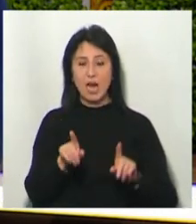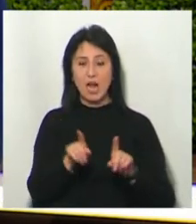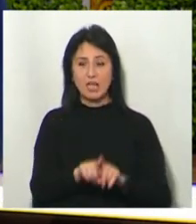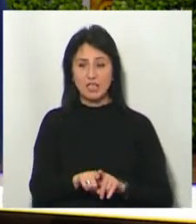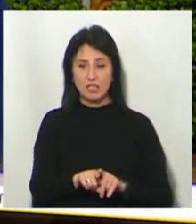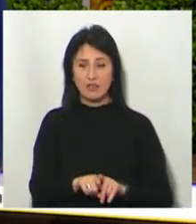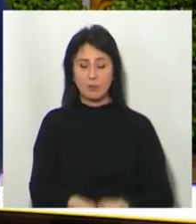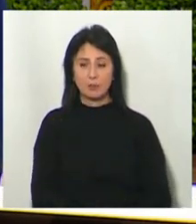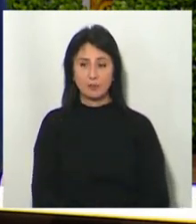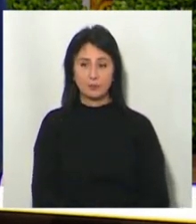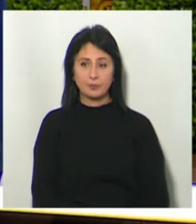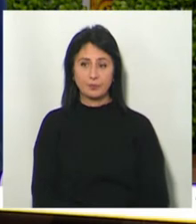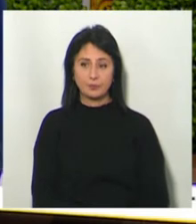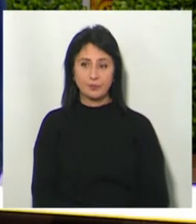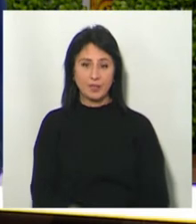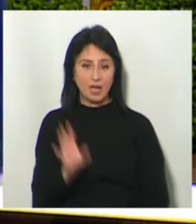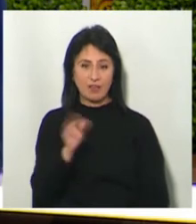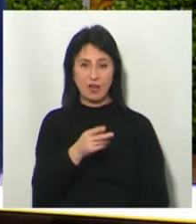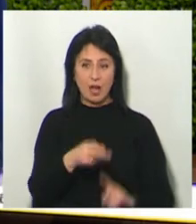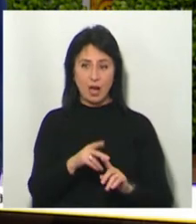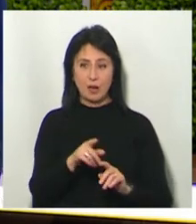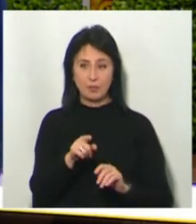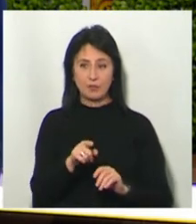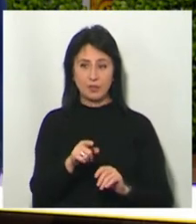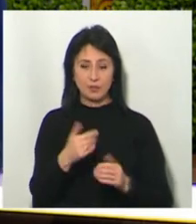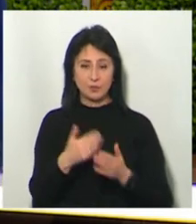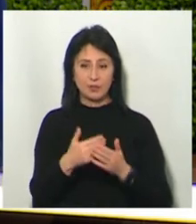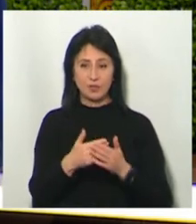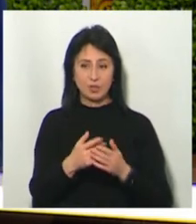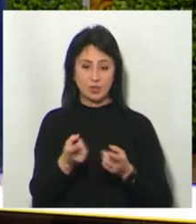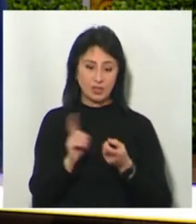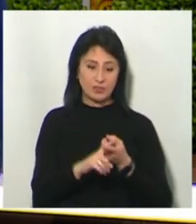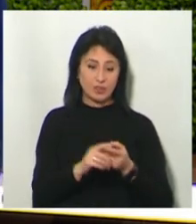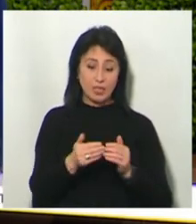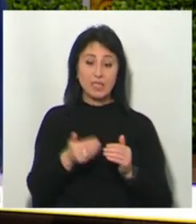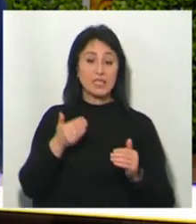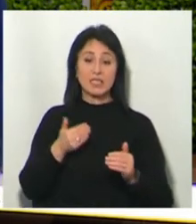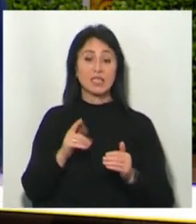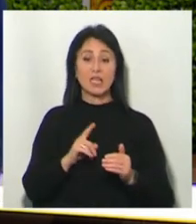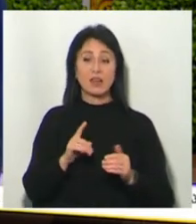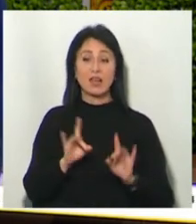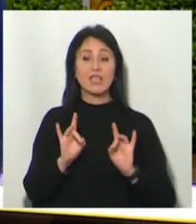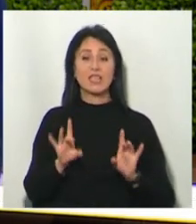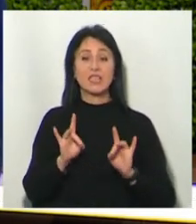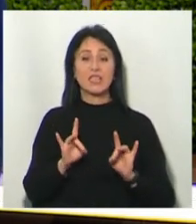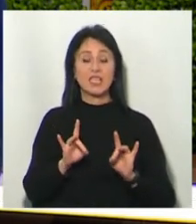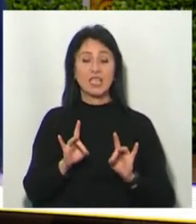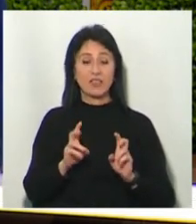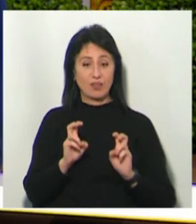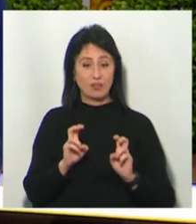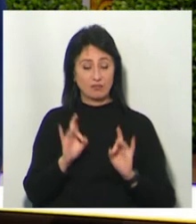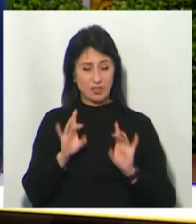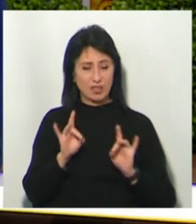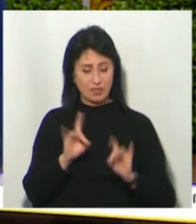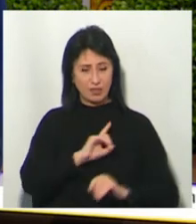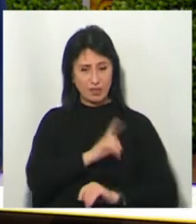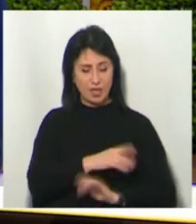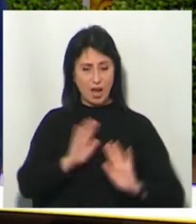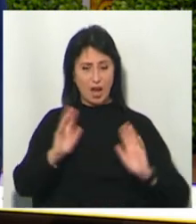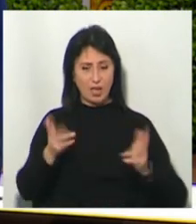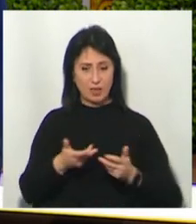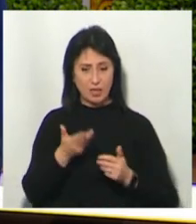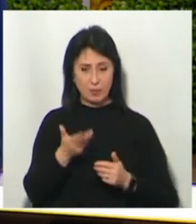ასევე ყველაფერ ამას თან ასე ვთქვათ უძღვის, წინ უძღვის ტკივილის ძლიერი ფენომენი,